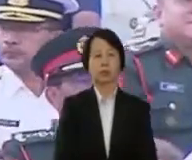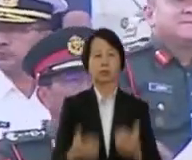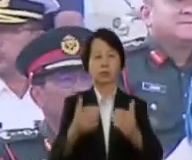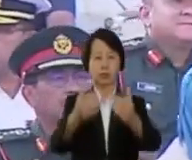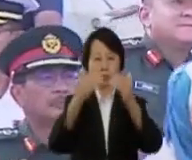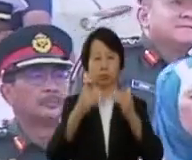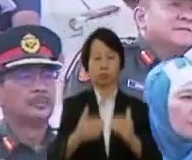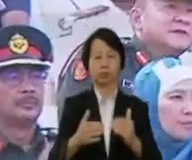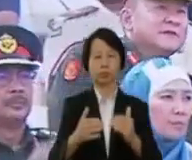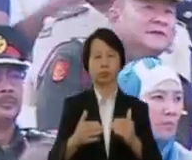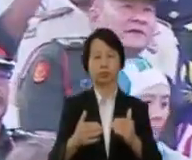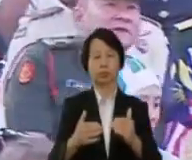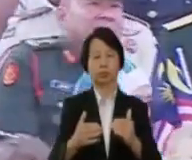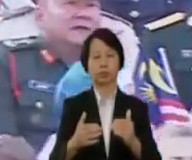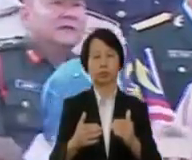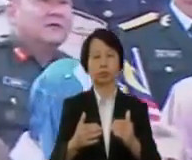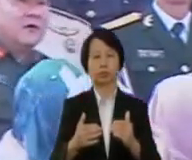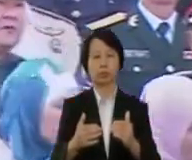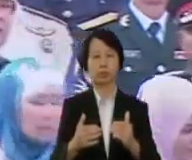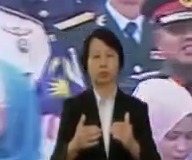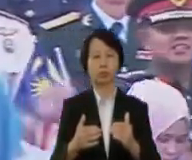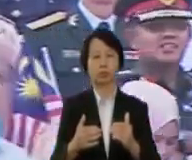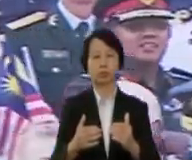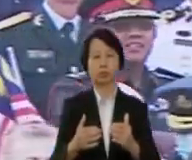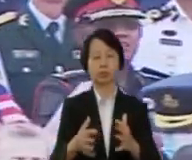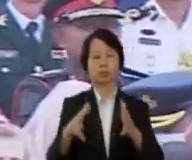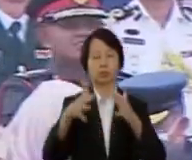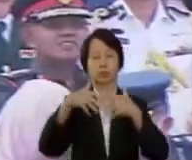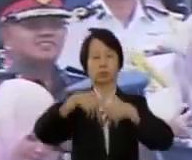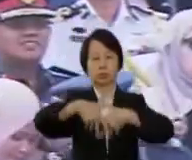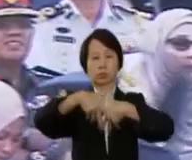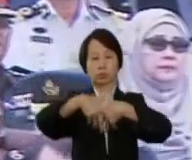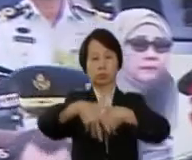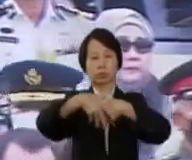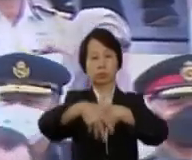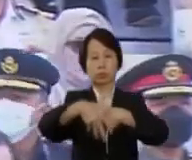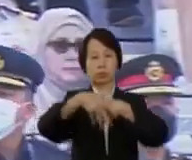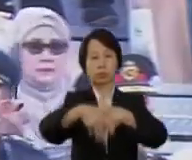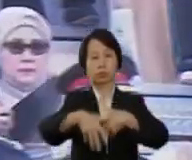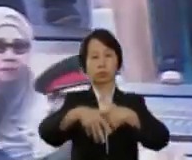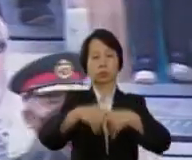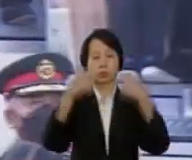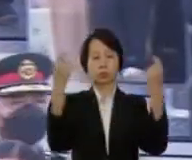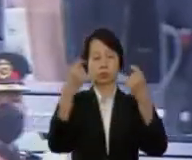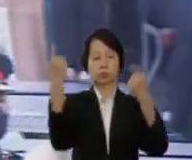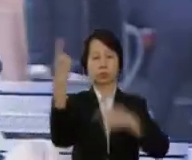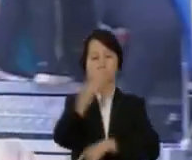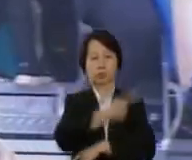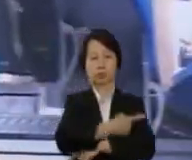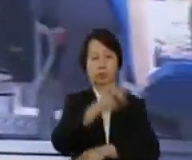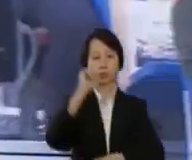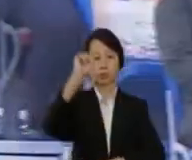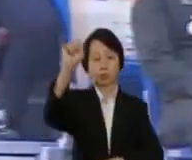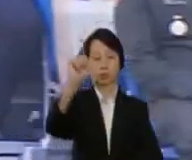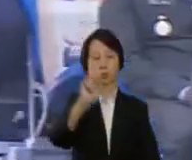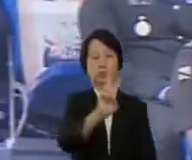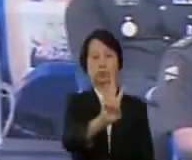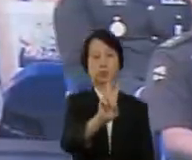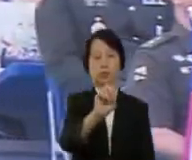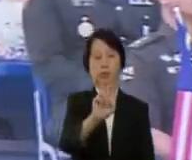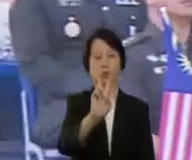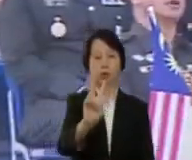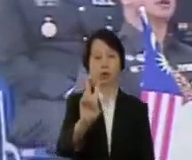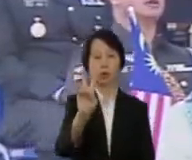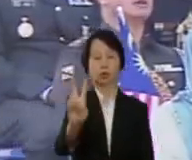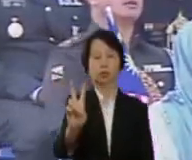menyusul adalah acara perarakan dan perbarisan sempena sambutan Hari Kebangsaan